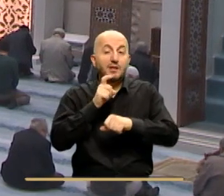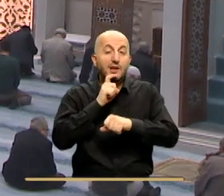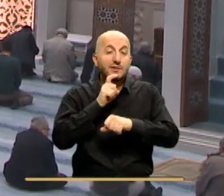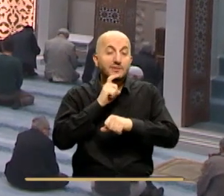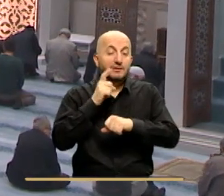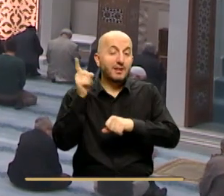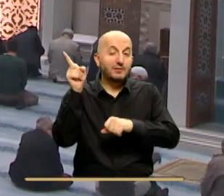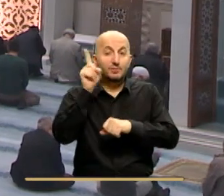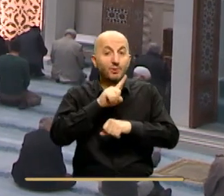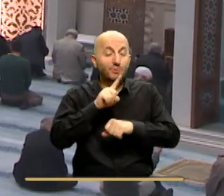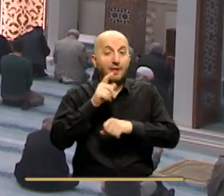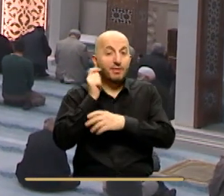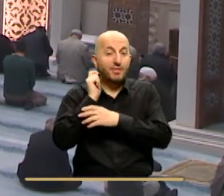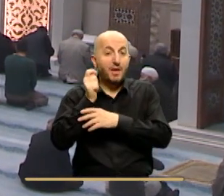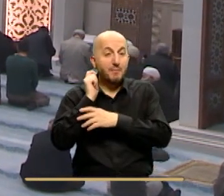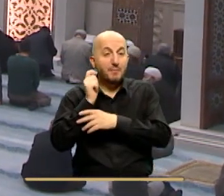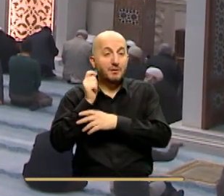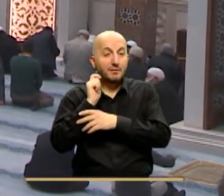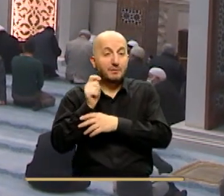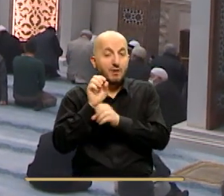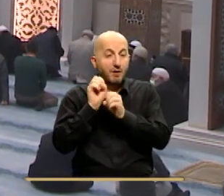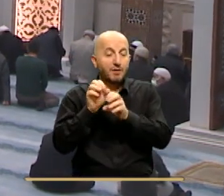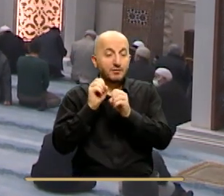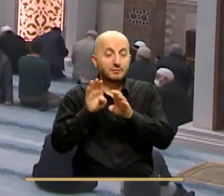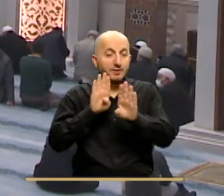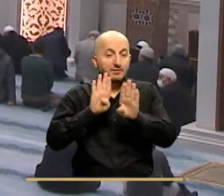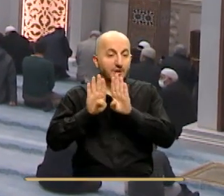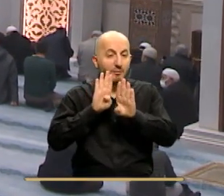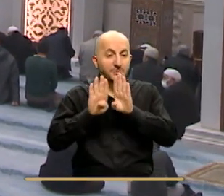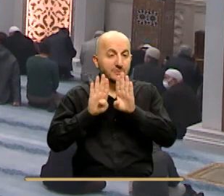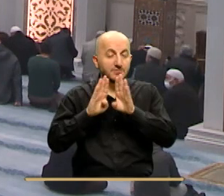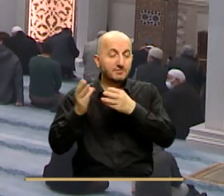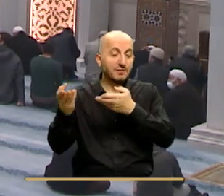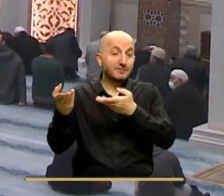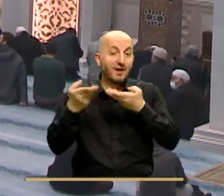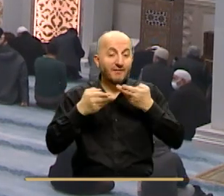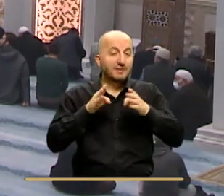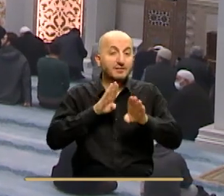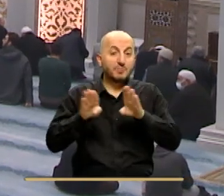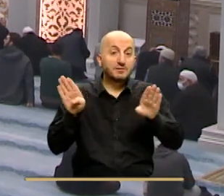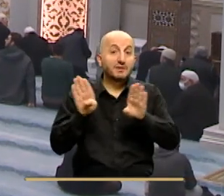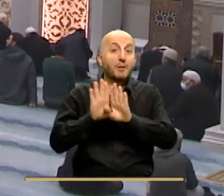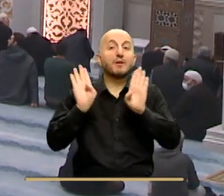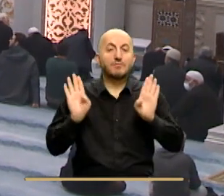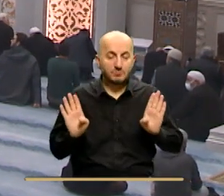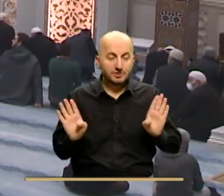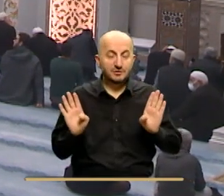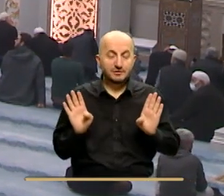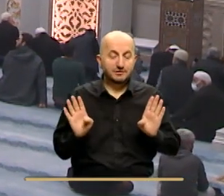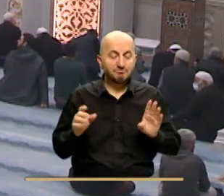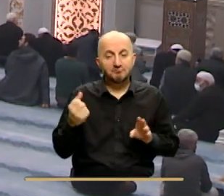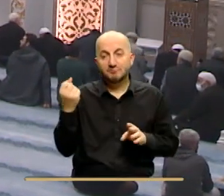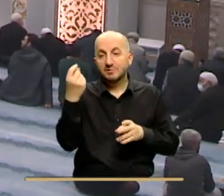yanlışlardan dolayı bile bu tebliğ, irşat kapısını, davet kapısını kapatmamıştır. Bakınız